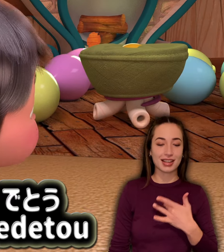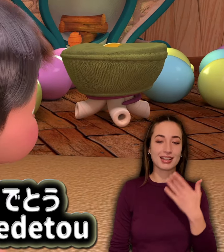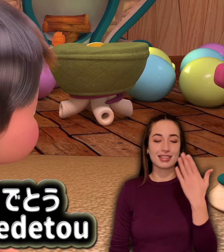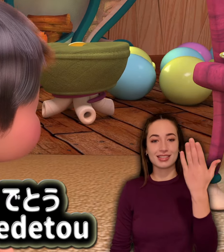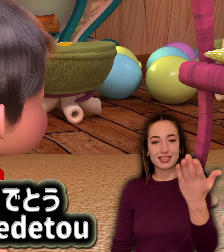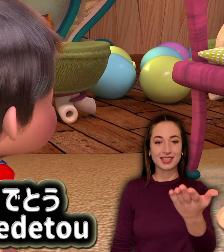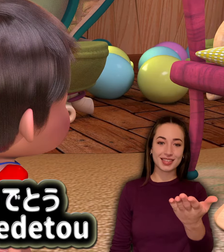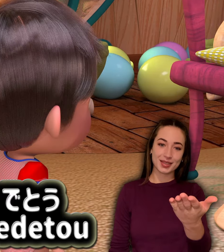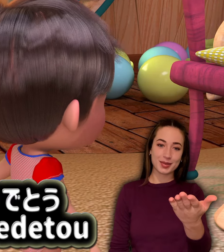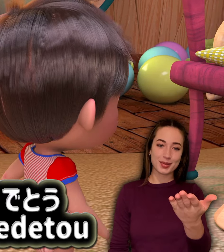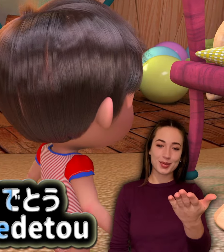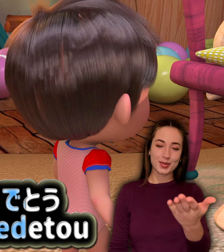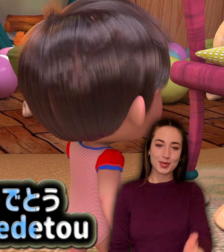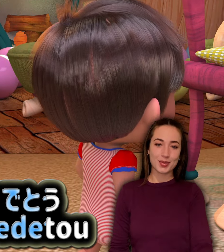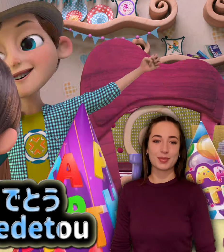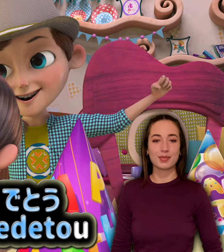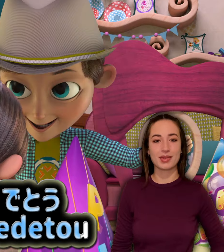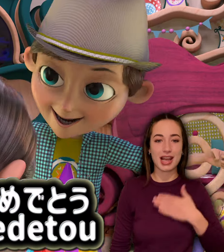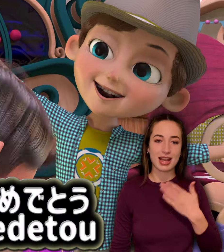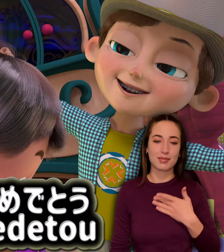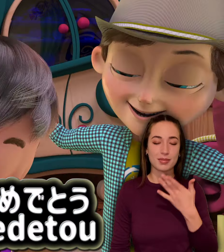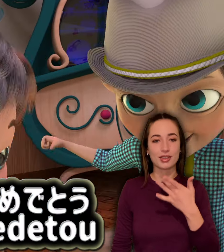誕生日おめでとう